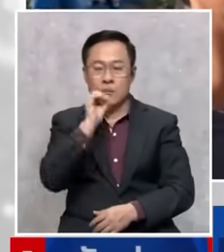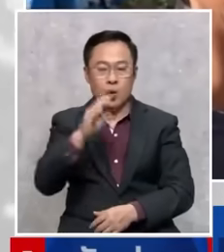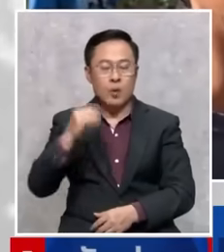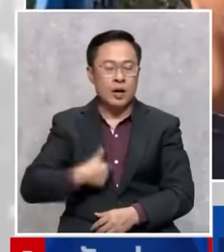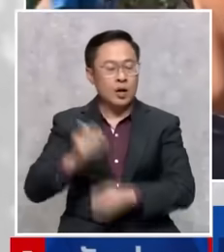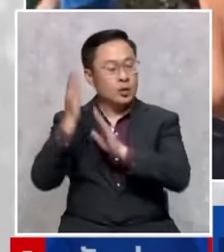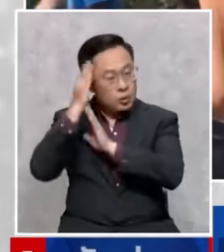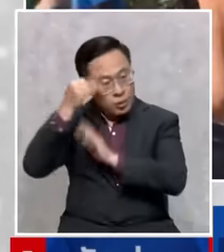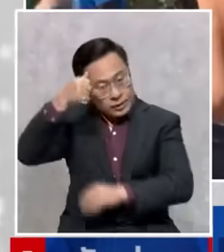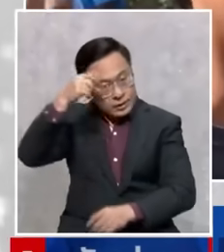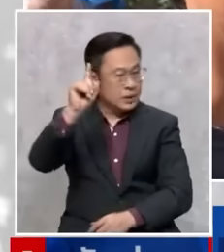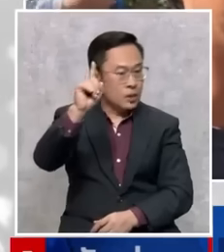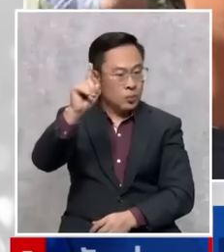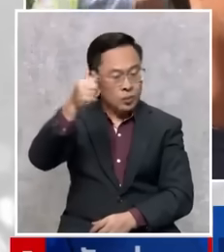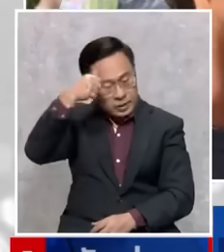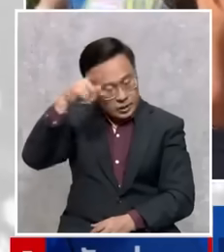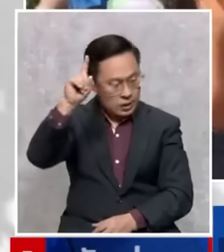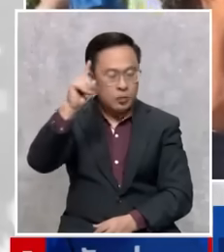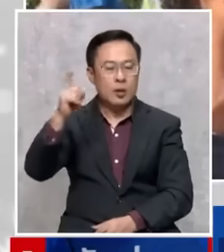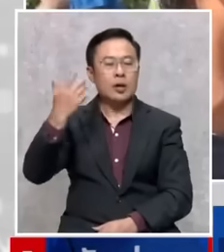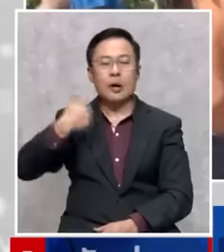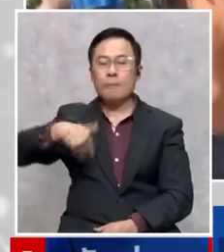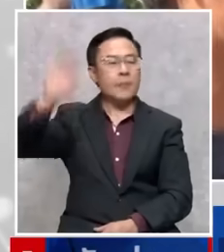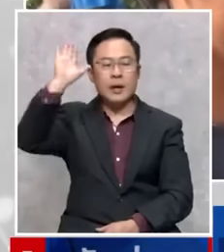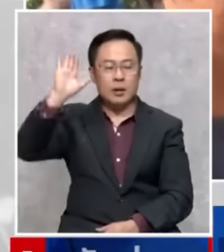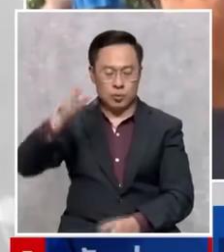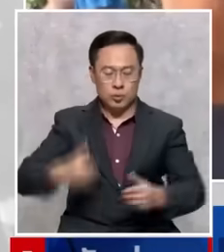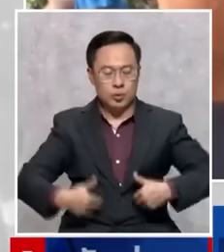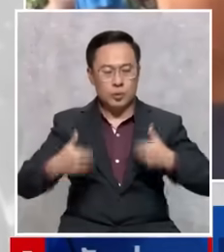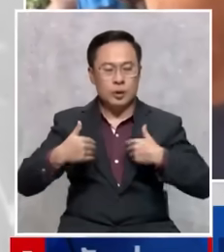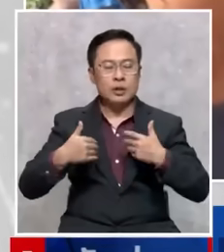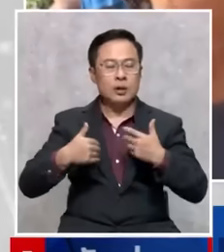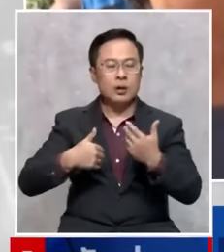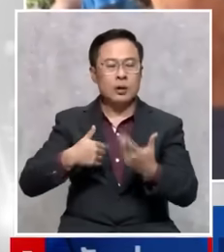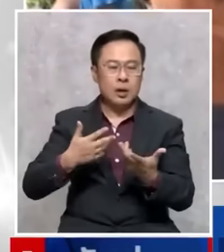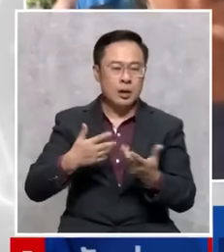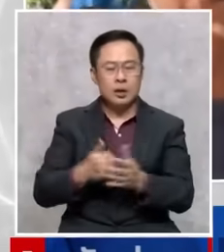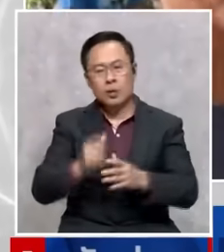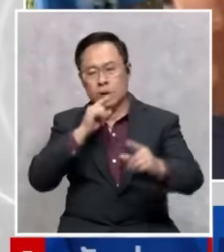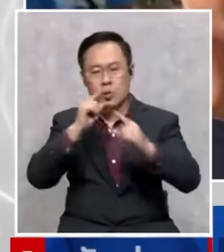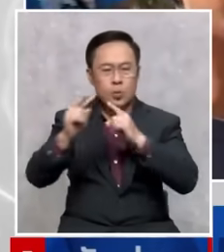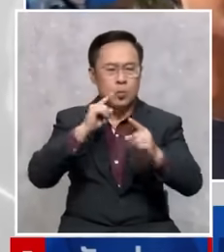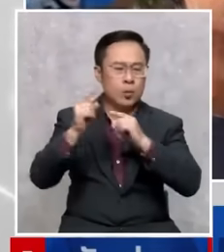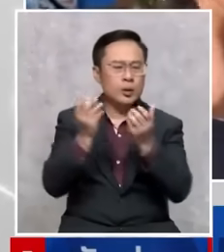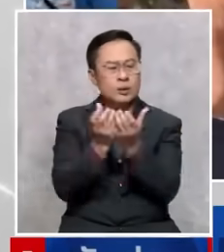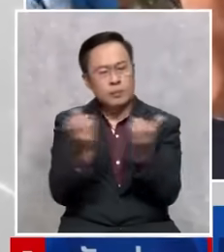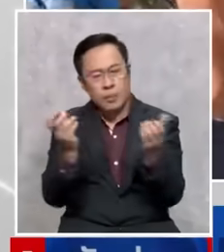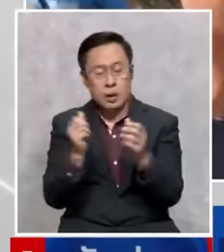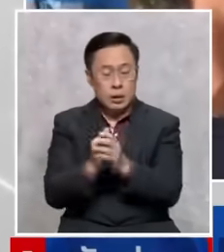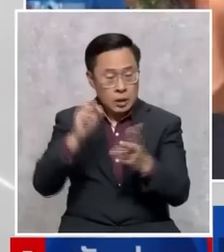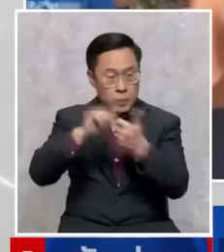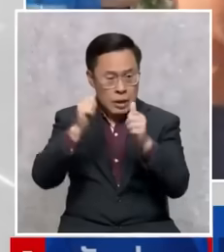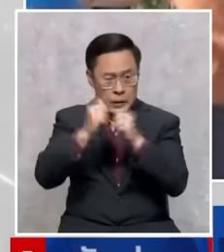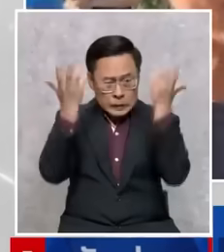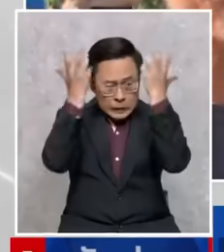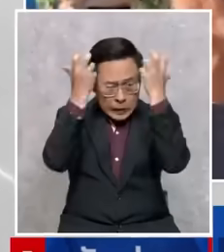านเนี่ยพูดเหมือนจะเป็นลางใช่ไหม เพราะเหมือนลางครับเพราะผมมาคุยแกทุกวันแกจะคุยเรื่องธรรมะเรื่องอะไรของแกชอบ เครียดอะไรไหม ไม่เครียดไม่อะไรครับ